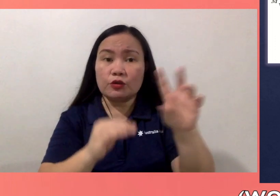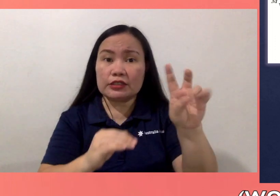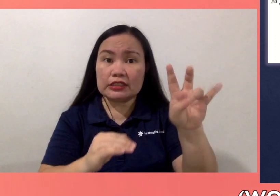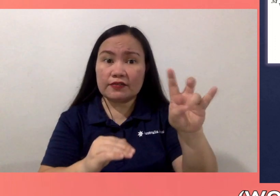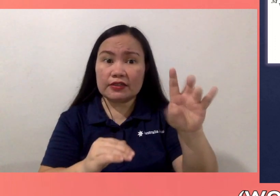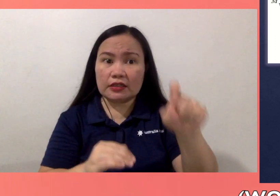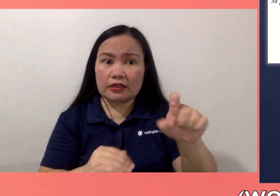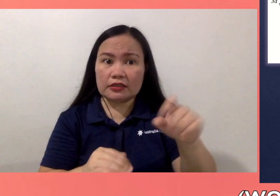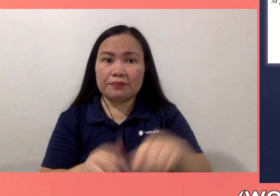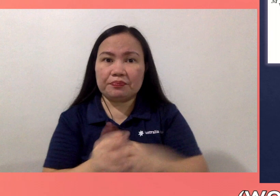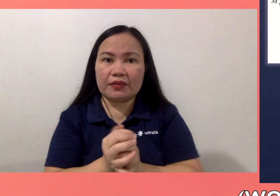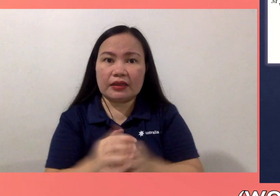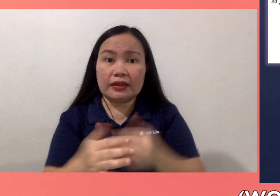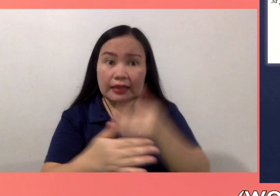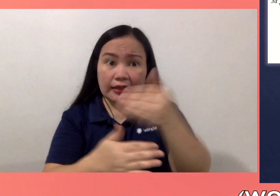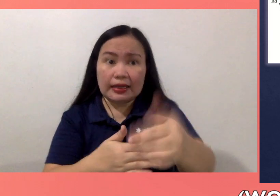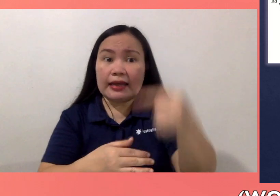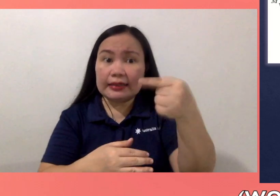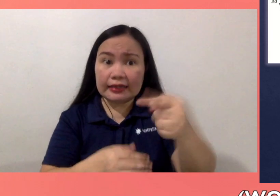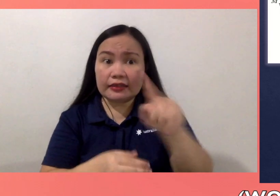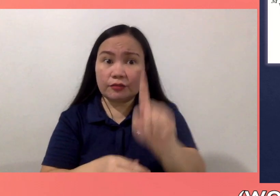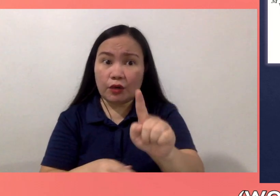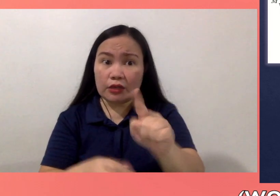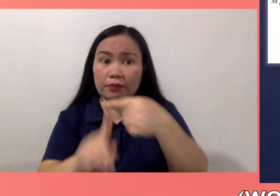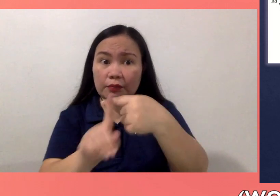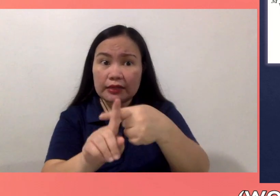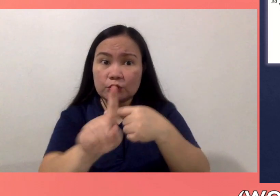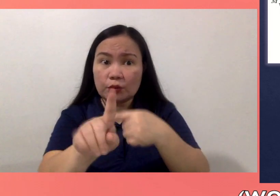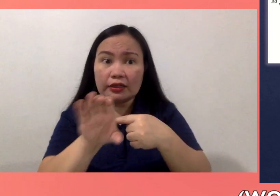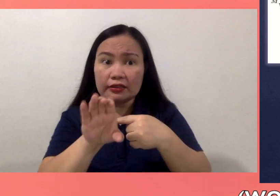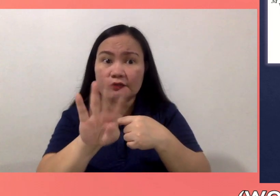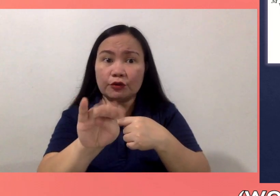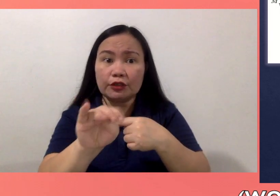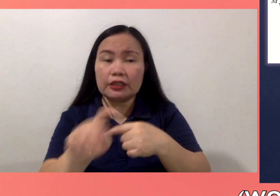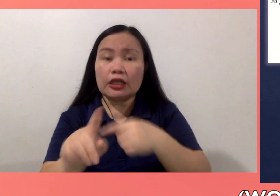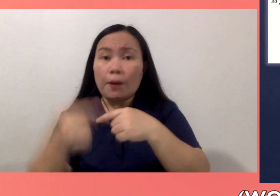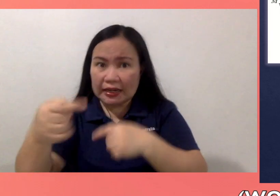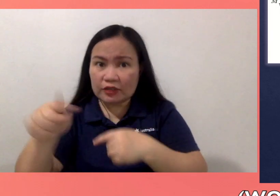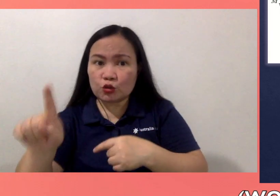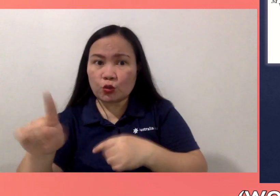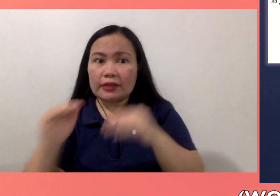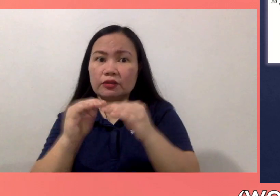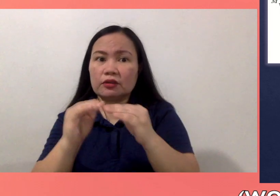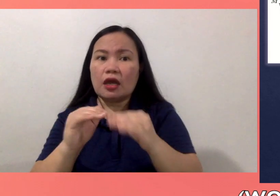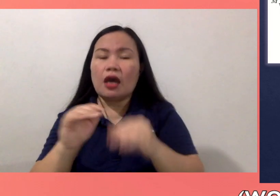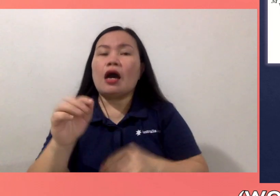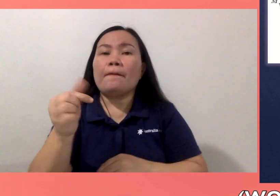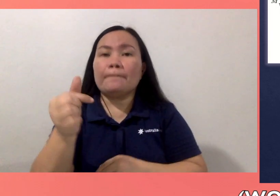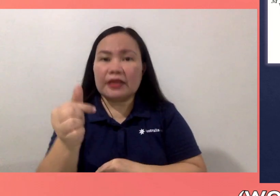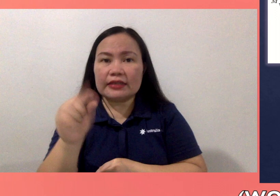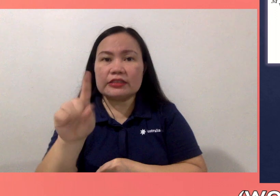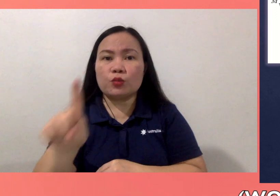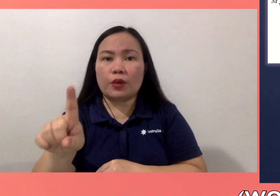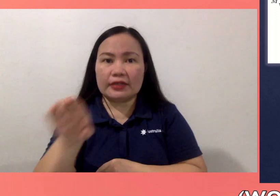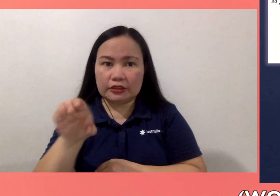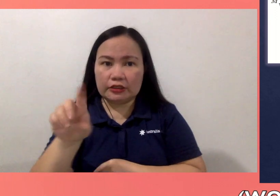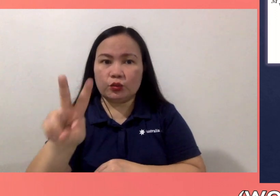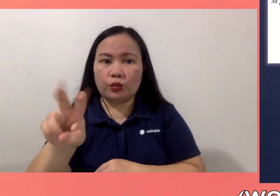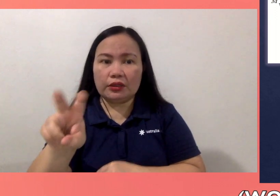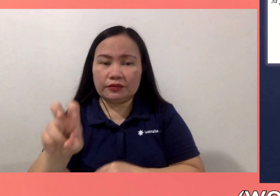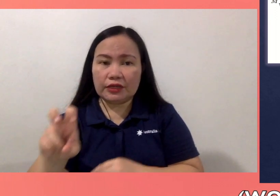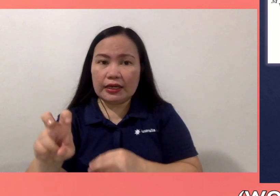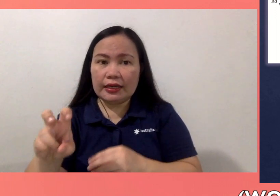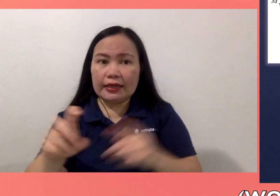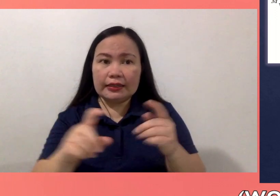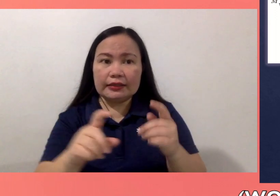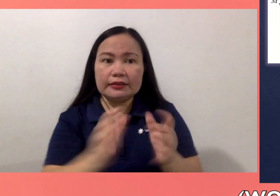17x, negative 1 plus 114 minus 1, that is 112. Positive 112. Then,